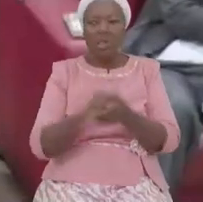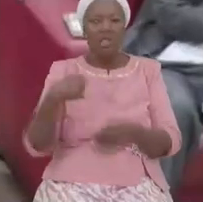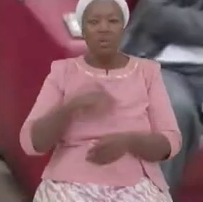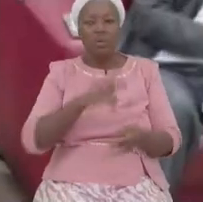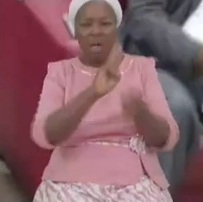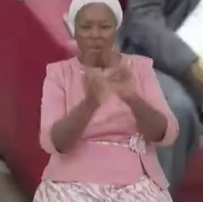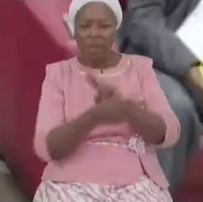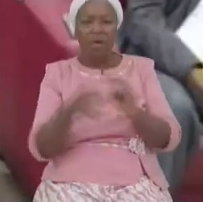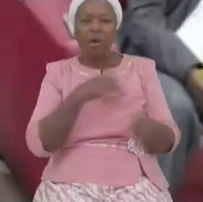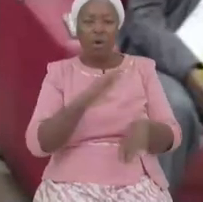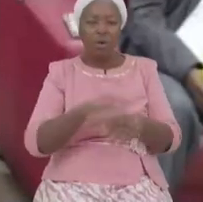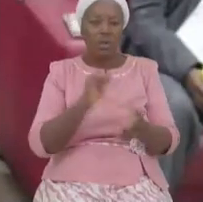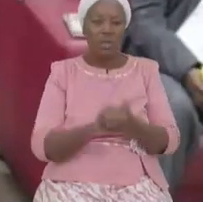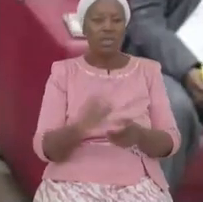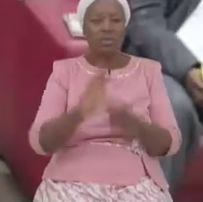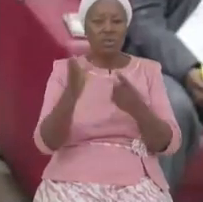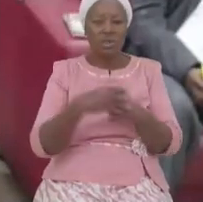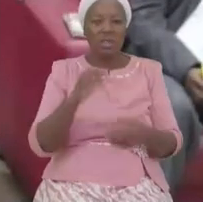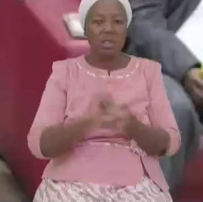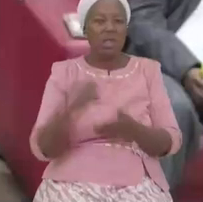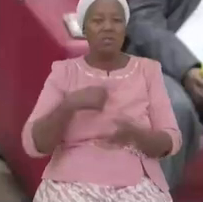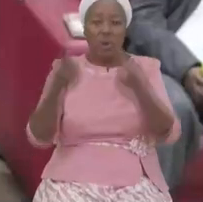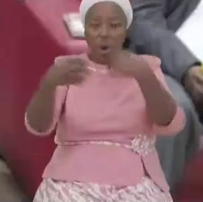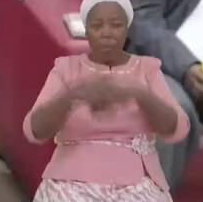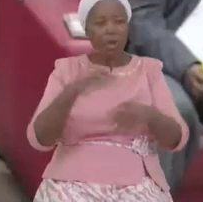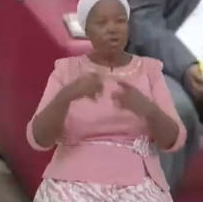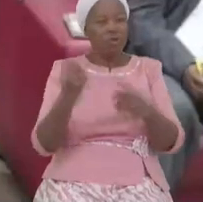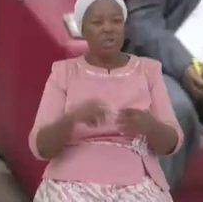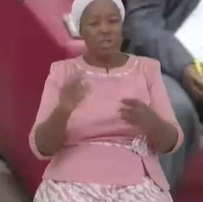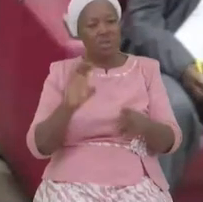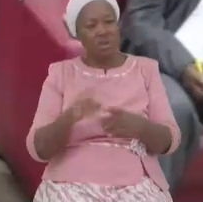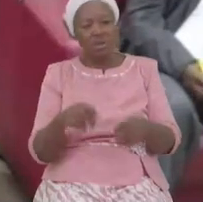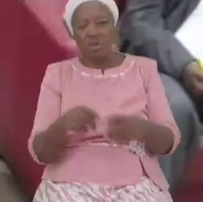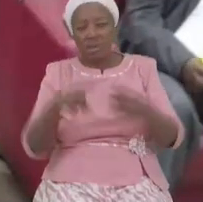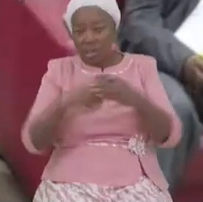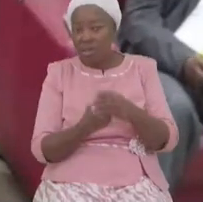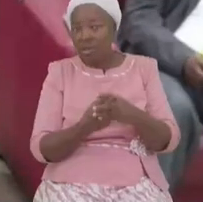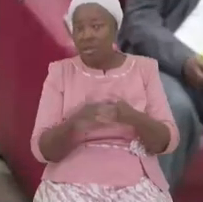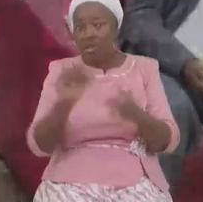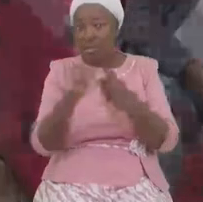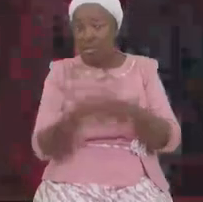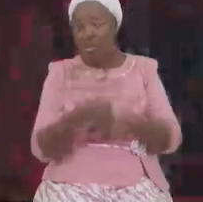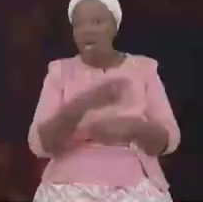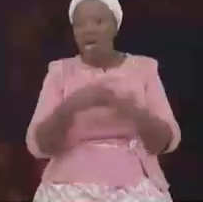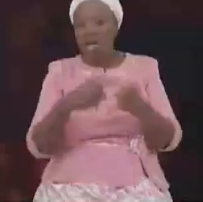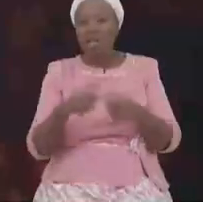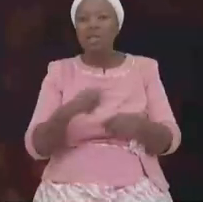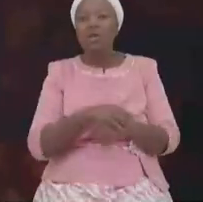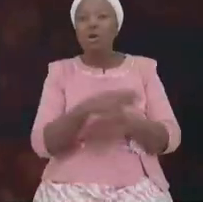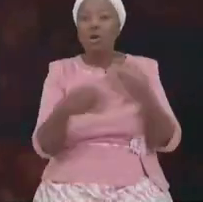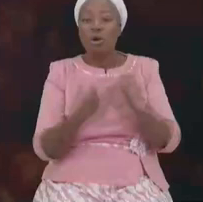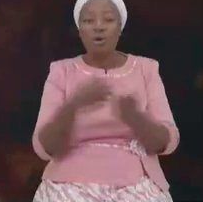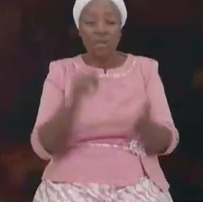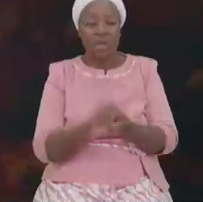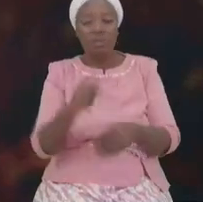cette condition que nous sommes restaurés à la situation originale, où Adam et Ève appartenaient au